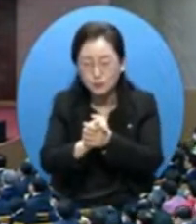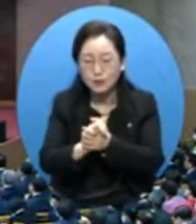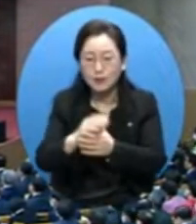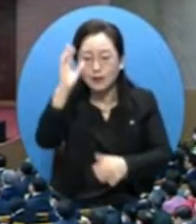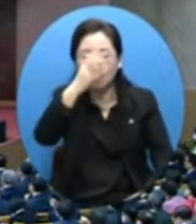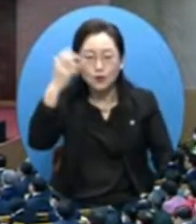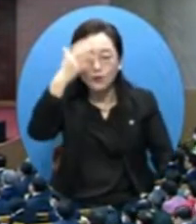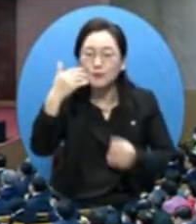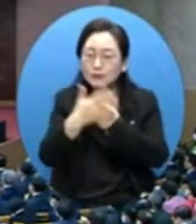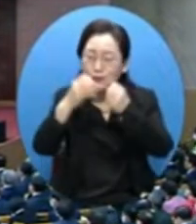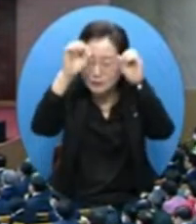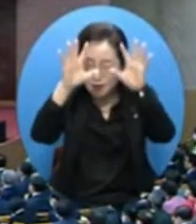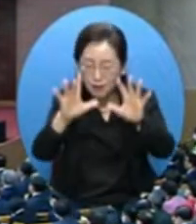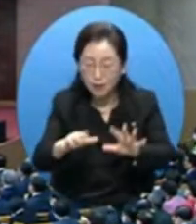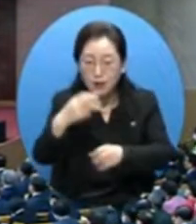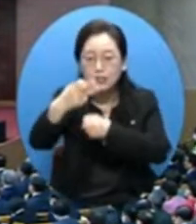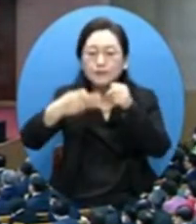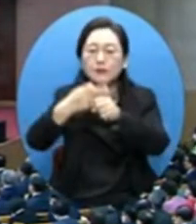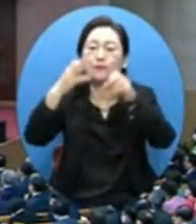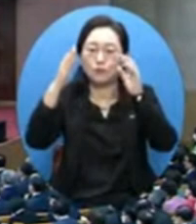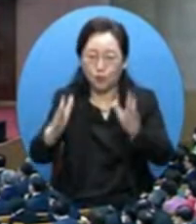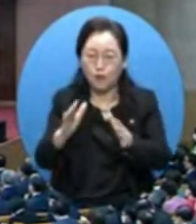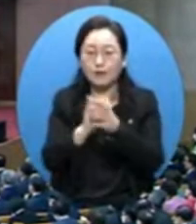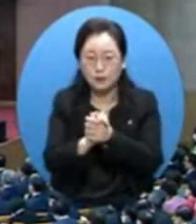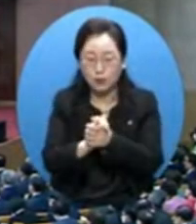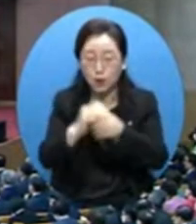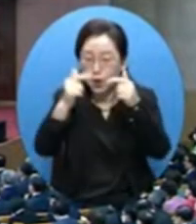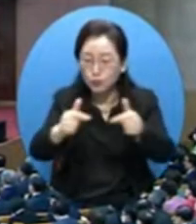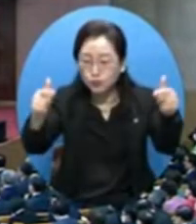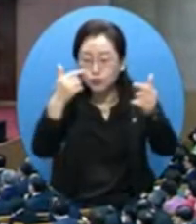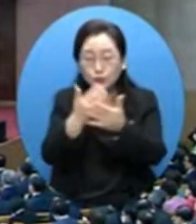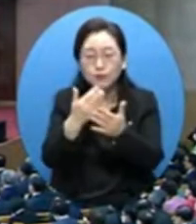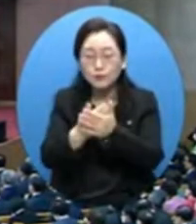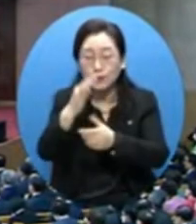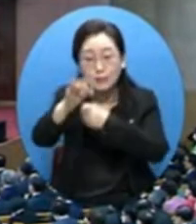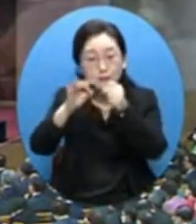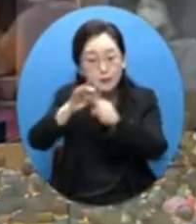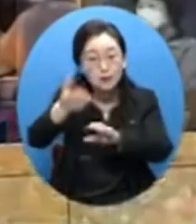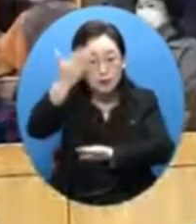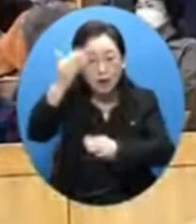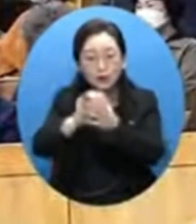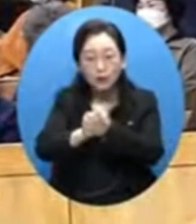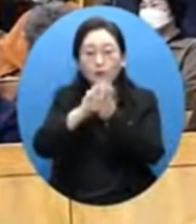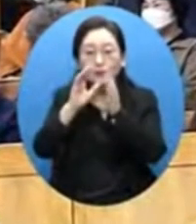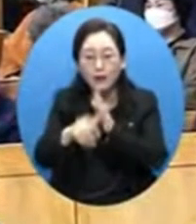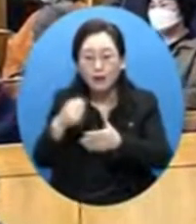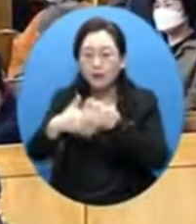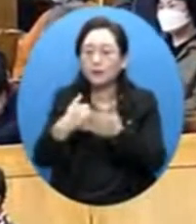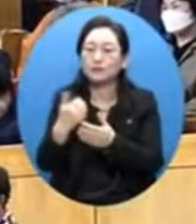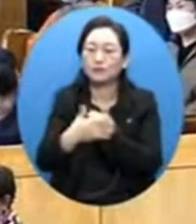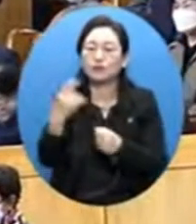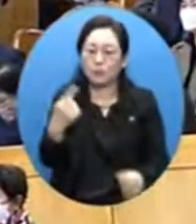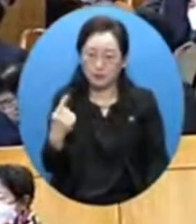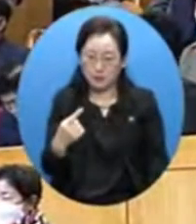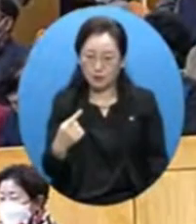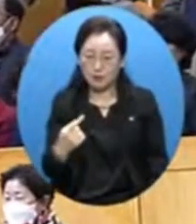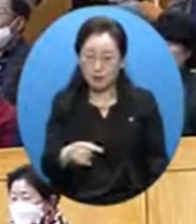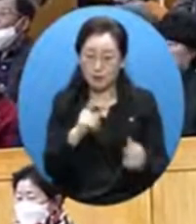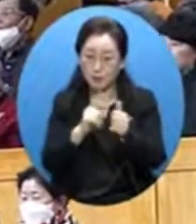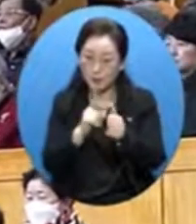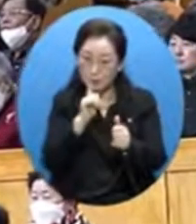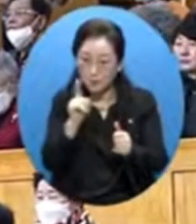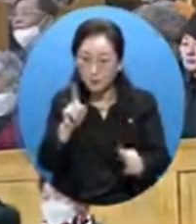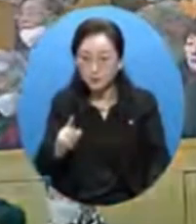은혜를 사모하면서 13년을 기도했습니다. 부흥을 위해서 10년 넘게 기도했을 때 하나님의 은혜가 임했습니다. 그는 고백합니다.